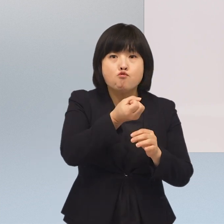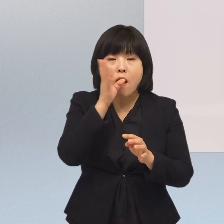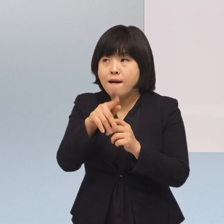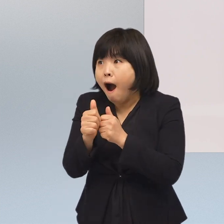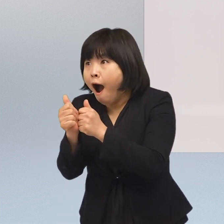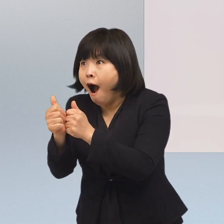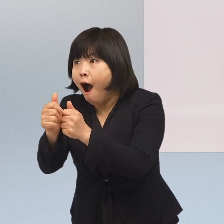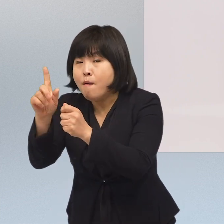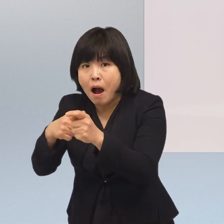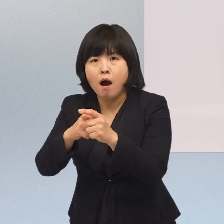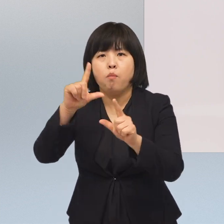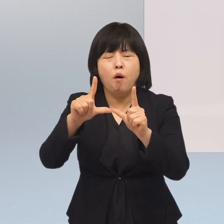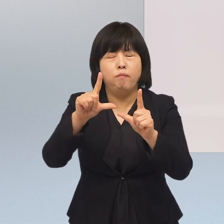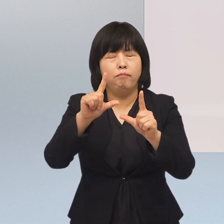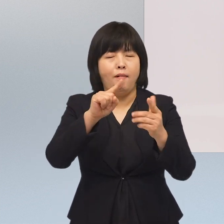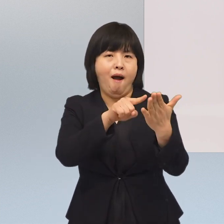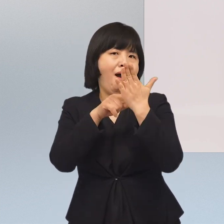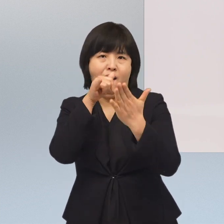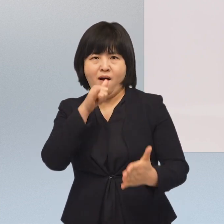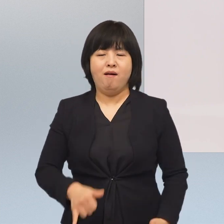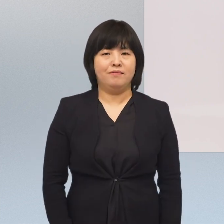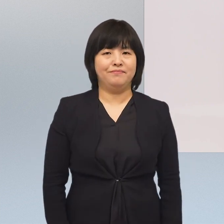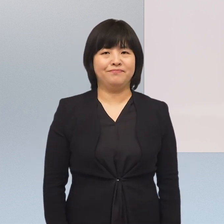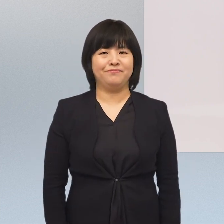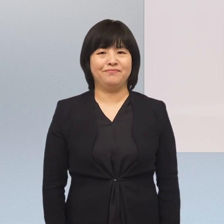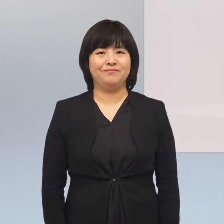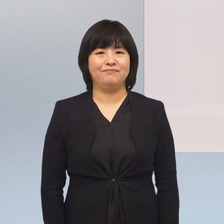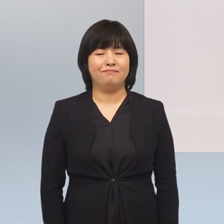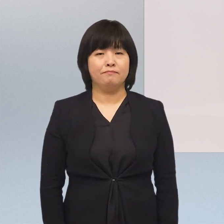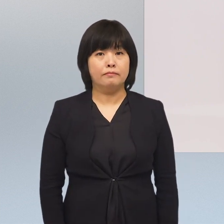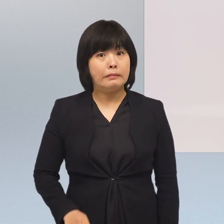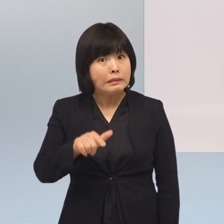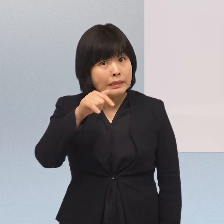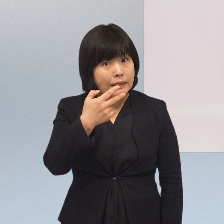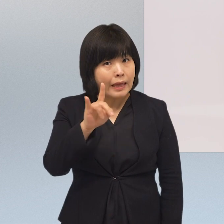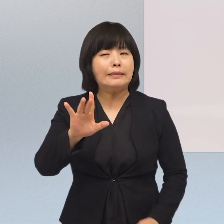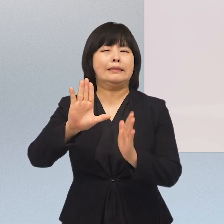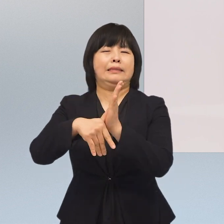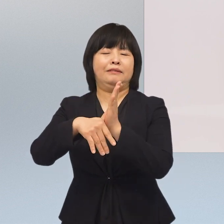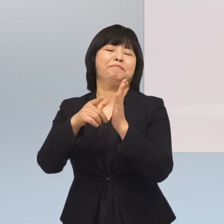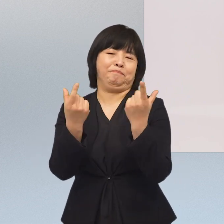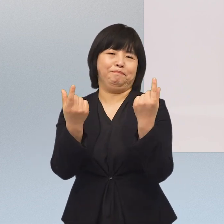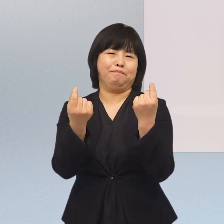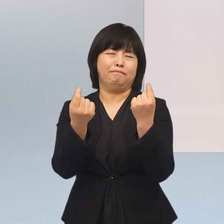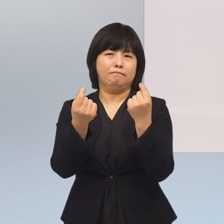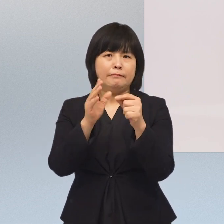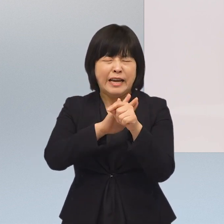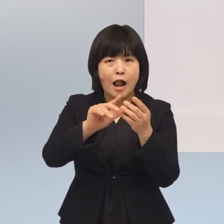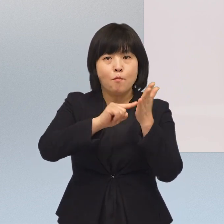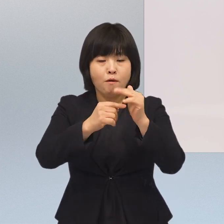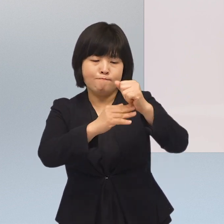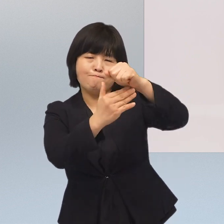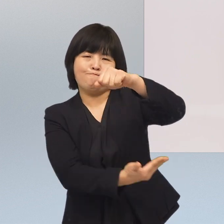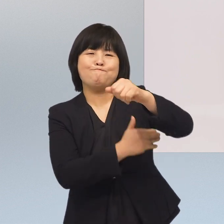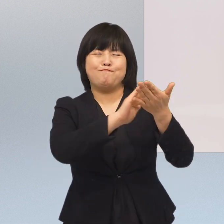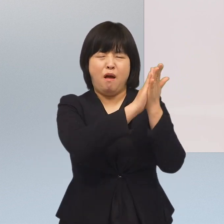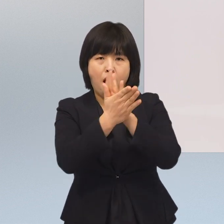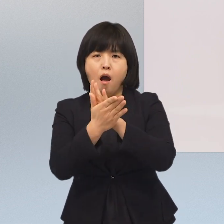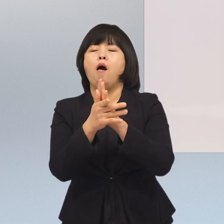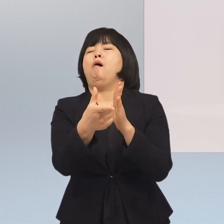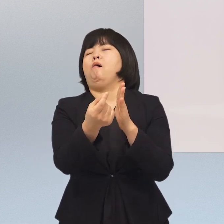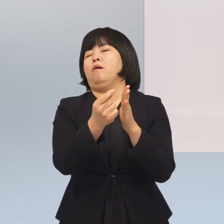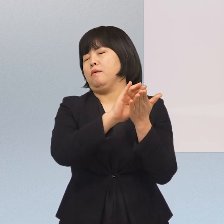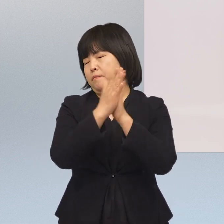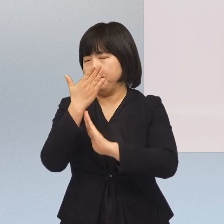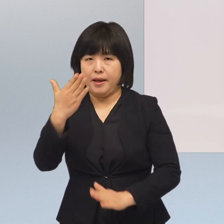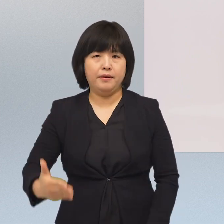하기 때문에 많은 사람들이 그 트렌드를 쫓아가는 그러한 게 나타나는 게 이제 근대의 시기라고 볼 수가 있는데, 그런 걸 잘 보여주는 게 이제